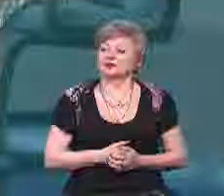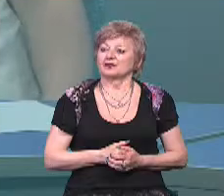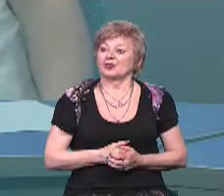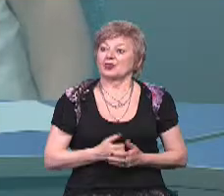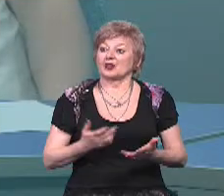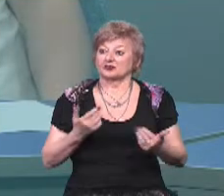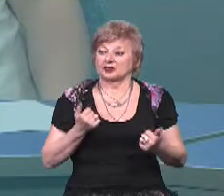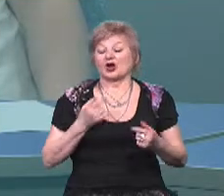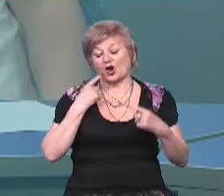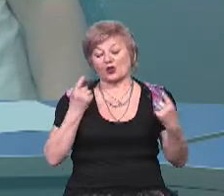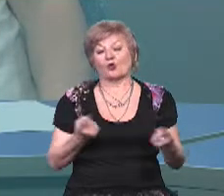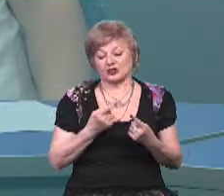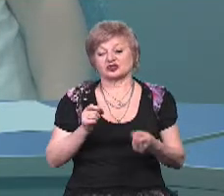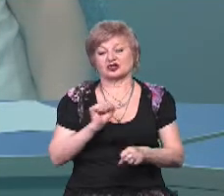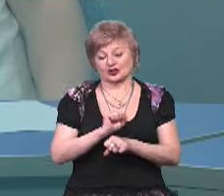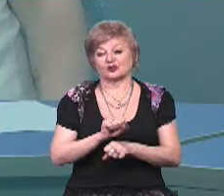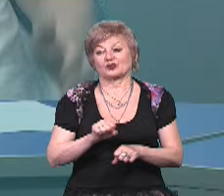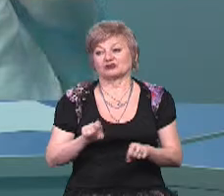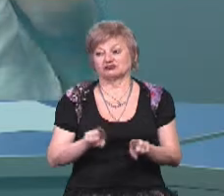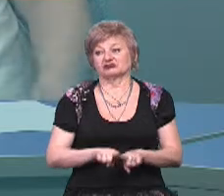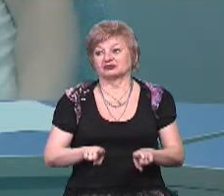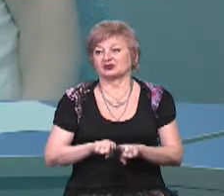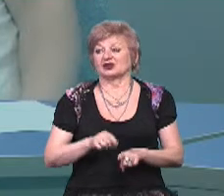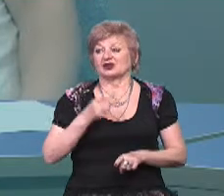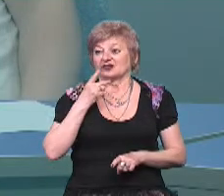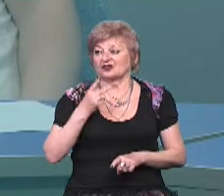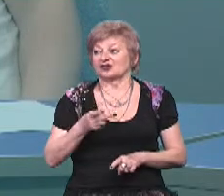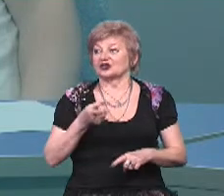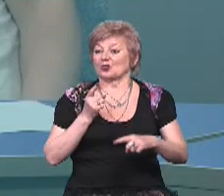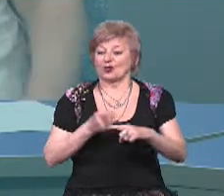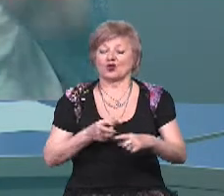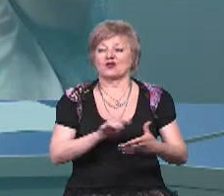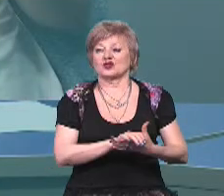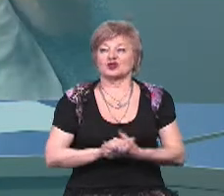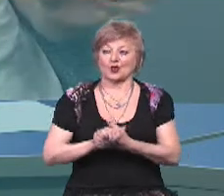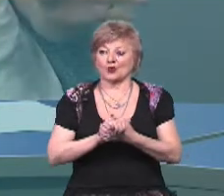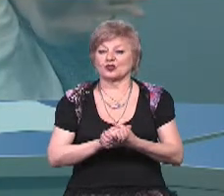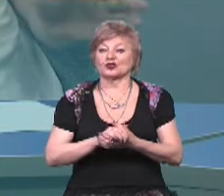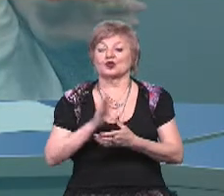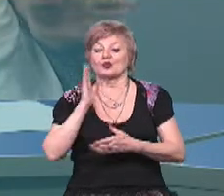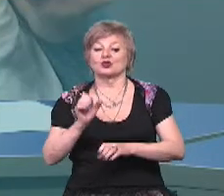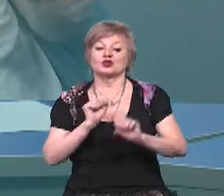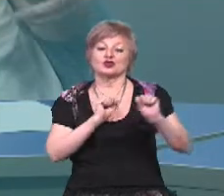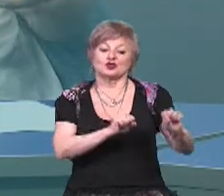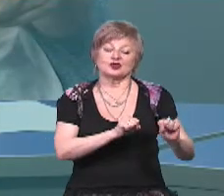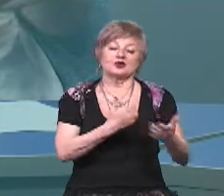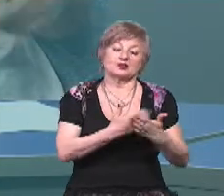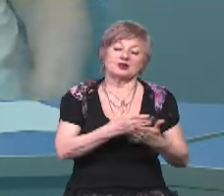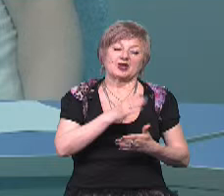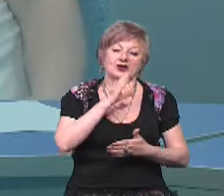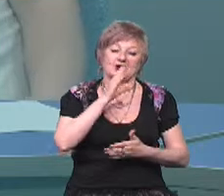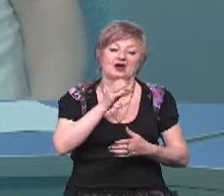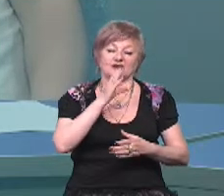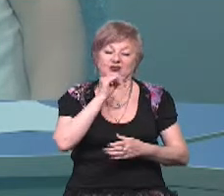Типова ситуація, стандартна. І насправді ви праві, що половина суспільства ще буде захищати, і водія маршрутки, які палить на